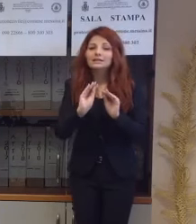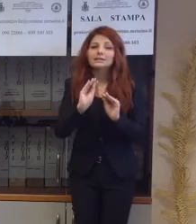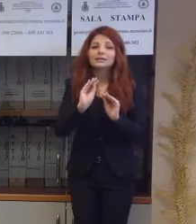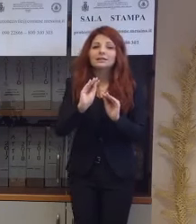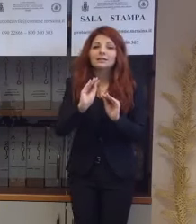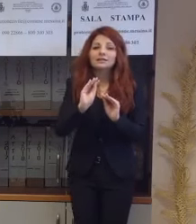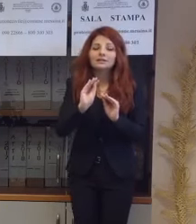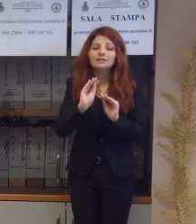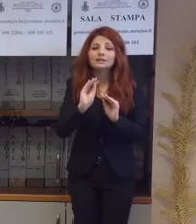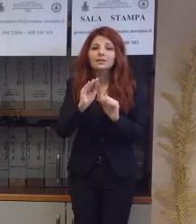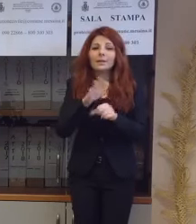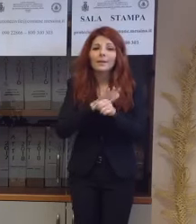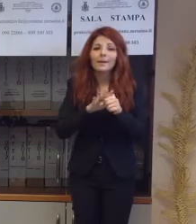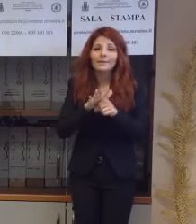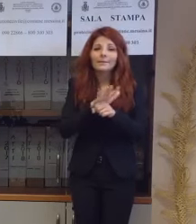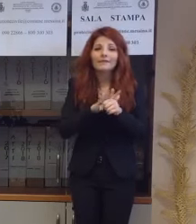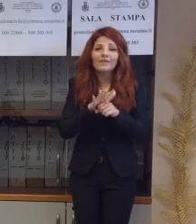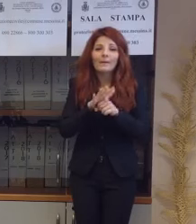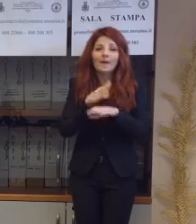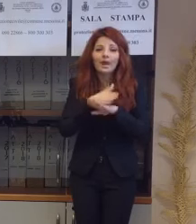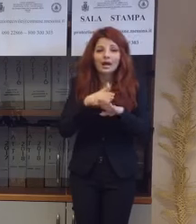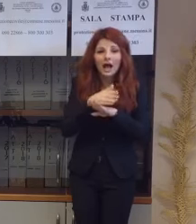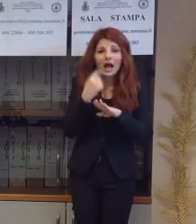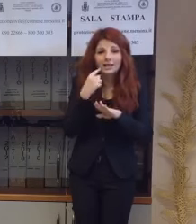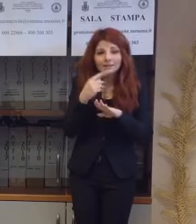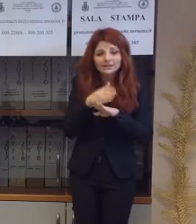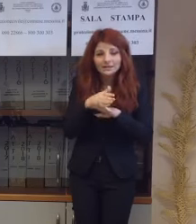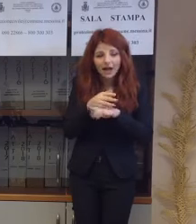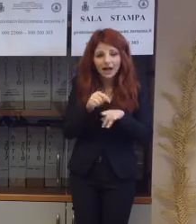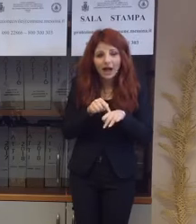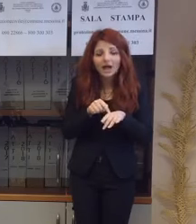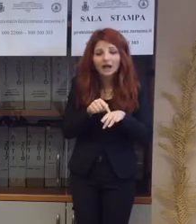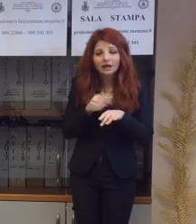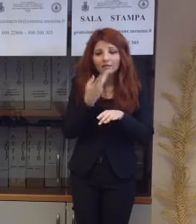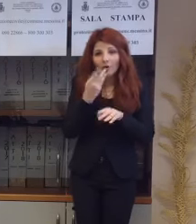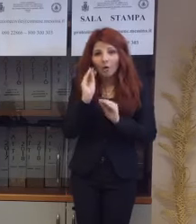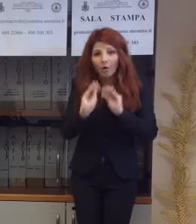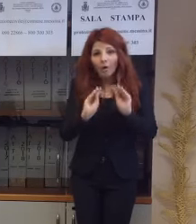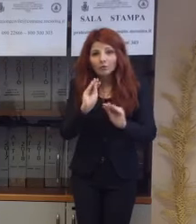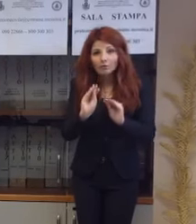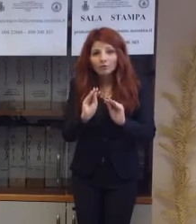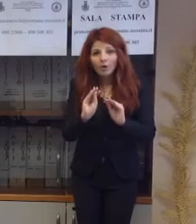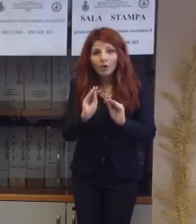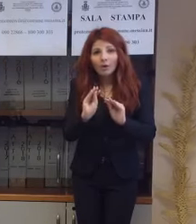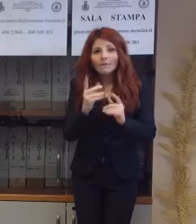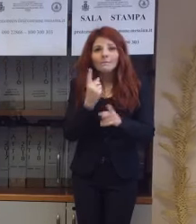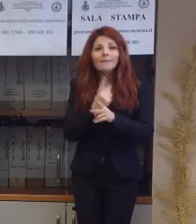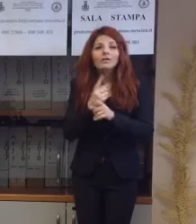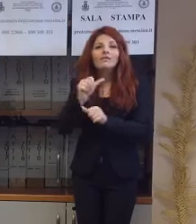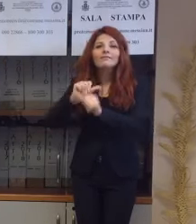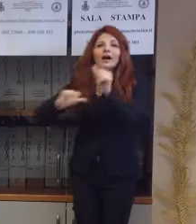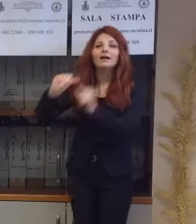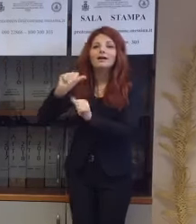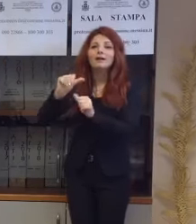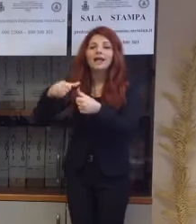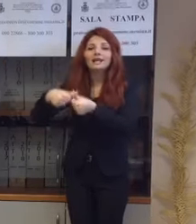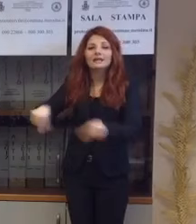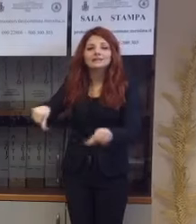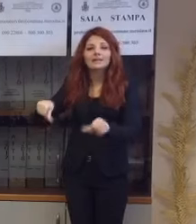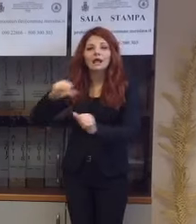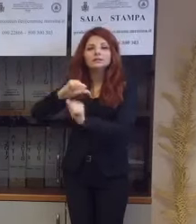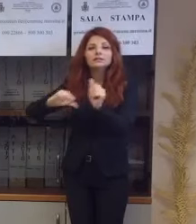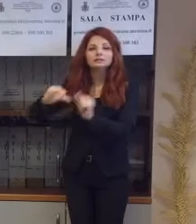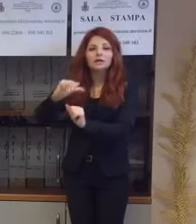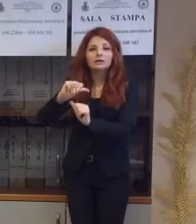la social card, la Messina Family Card, però si doveva spostare alla residenza. A domanda risponde: